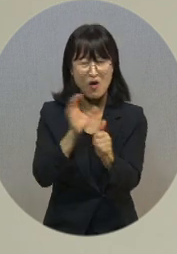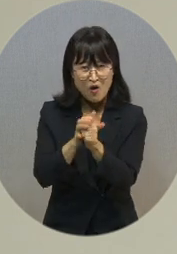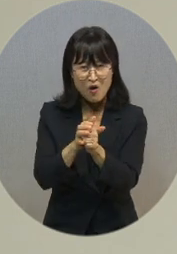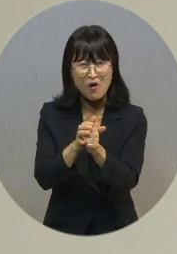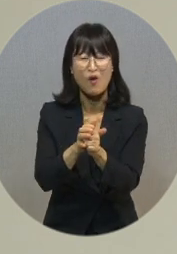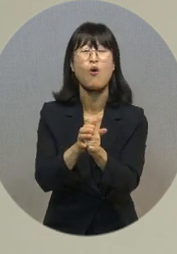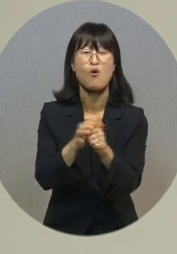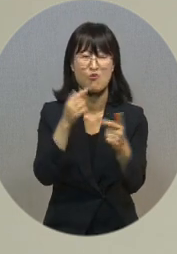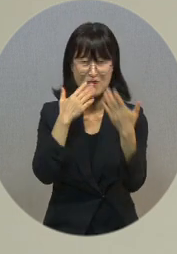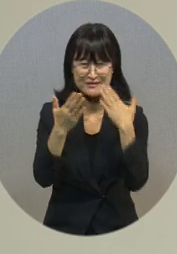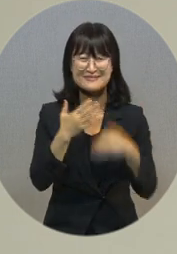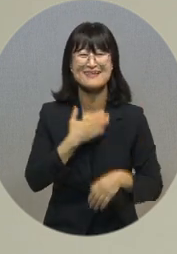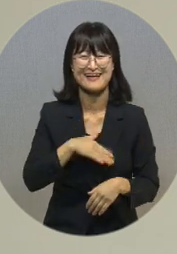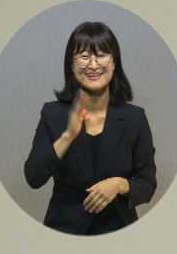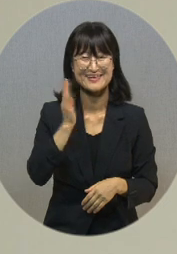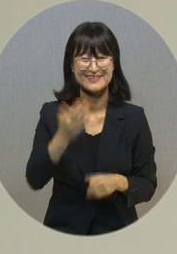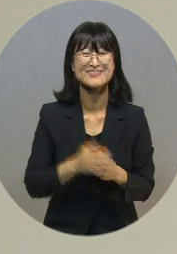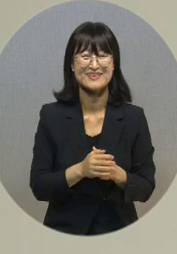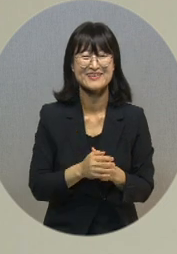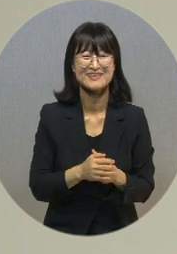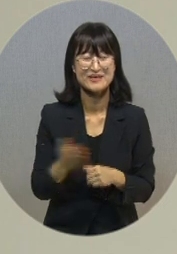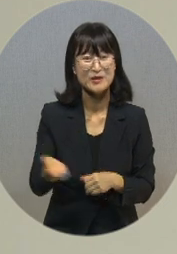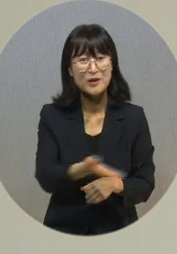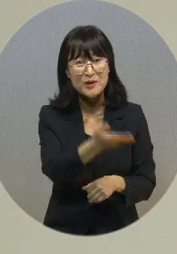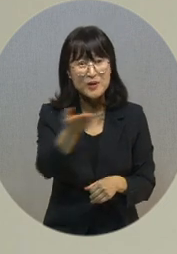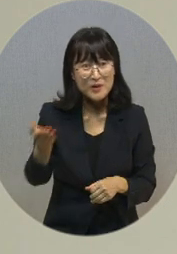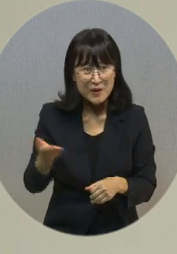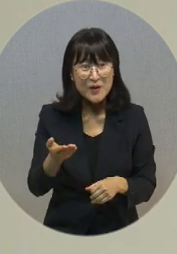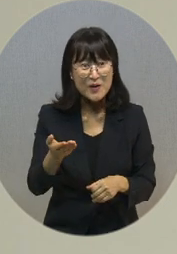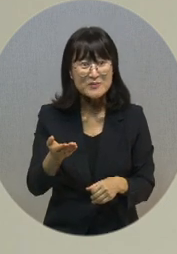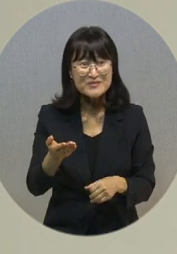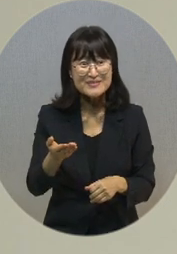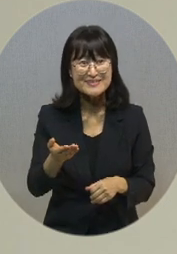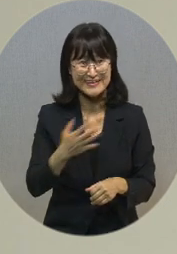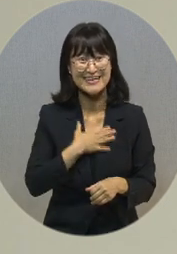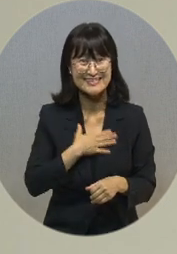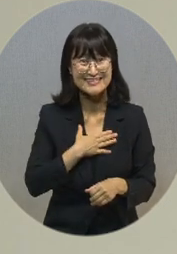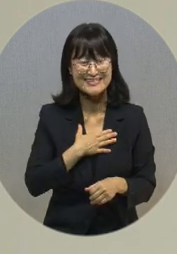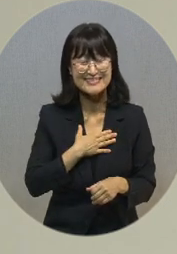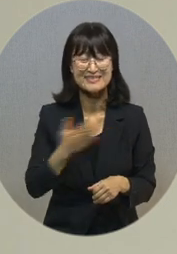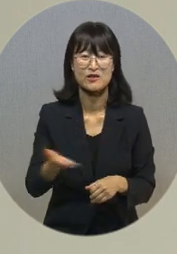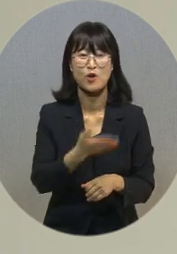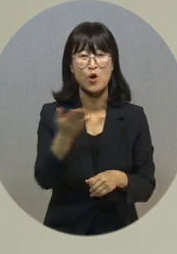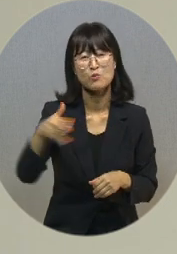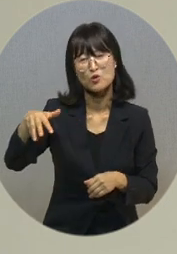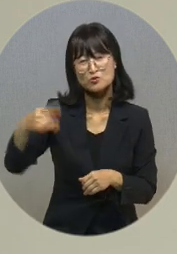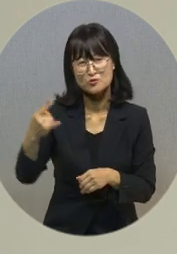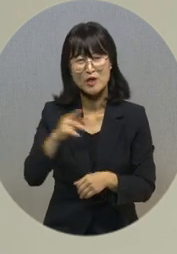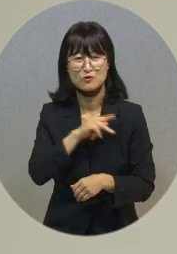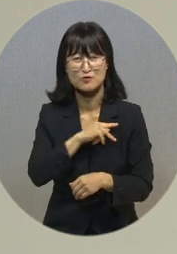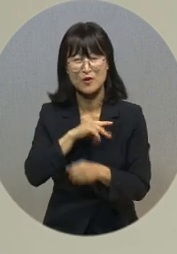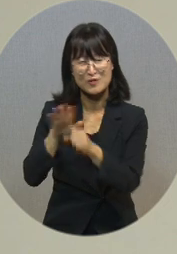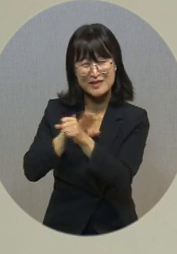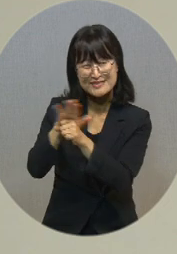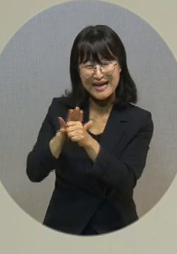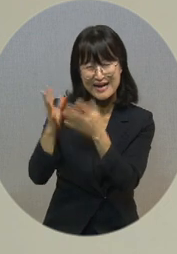이유도 확실하게 알게 됐습니다. 우리 시청자분도 공감하시죠? 예, 많이 많이 우리 최보연 의원님 사랑해 주시고요.